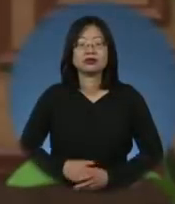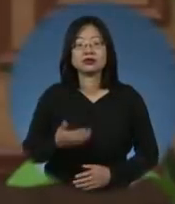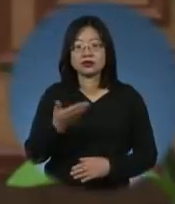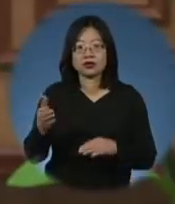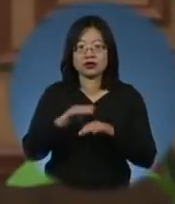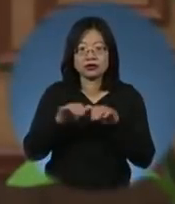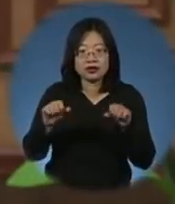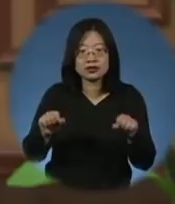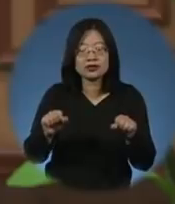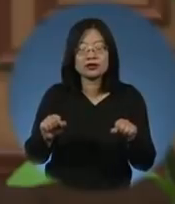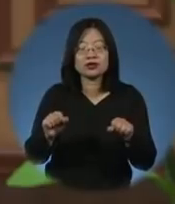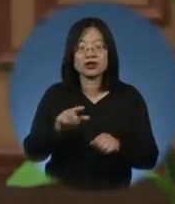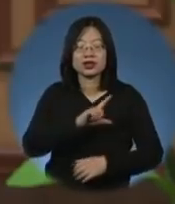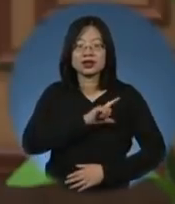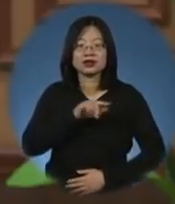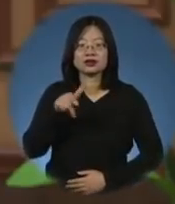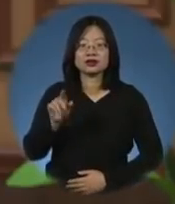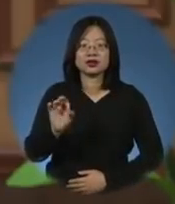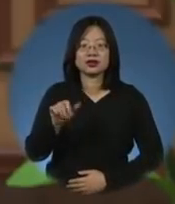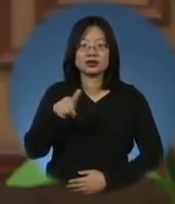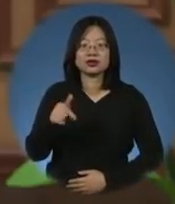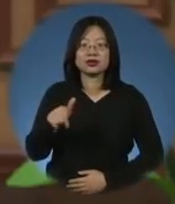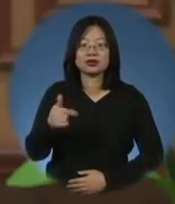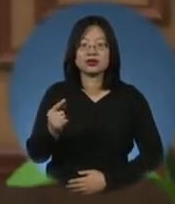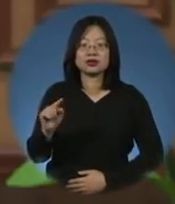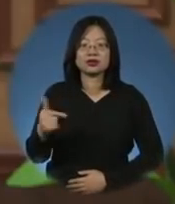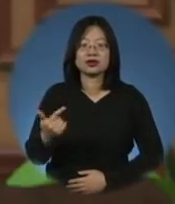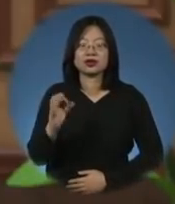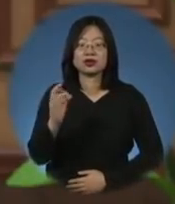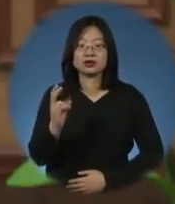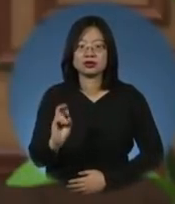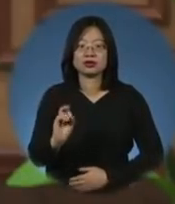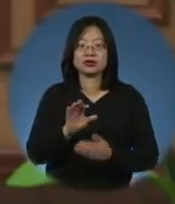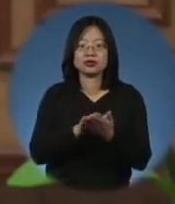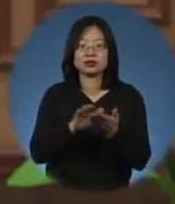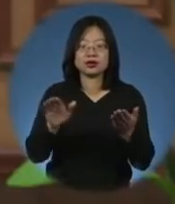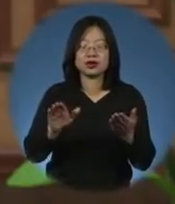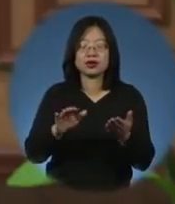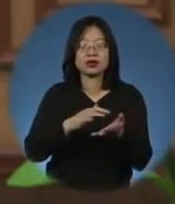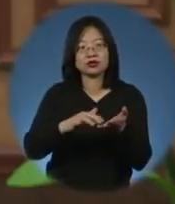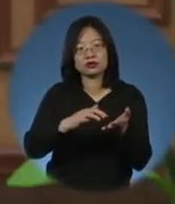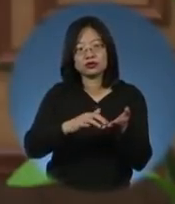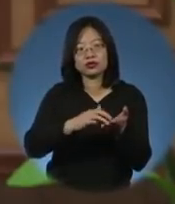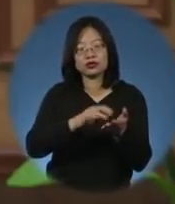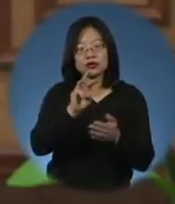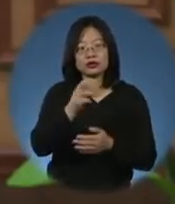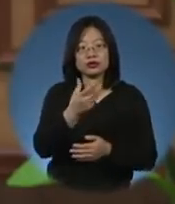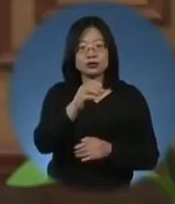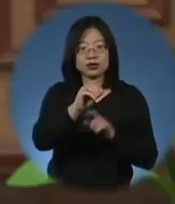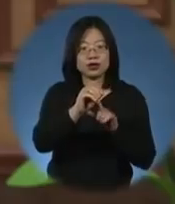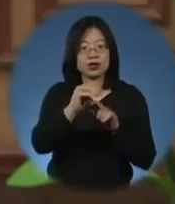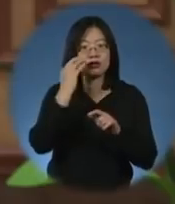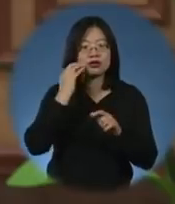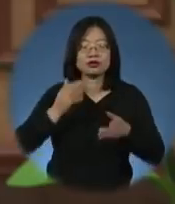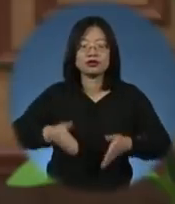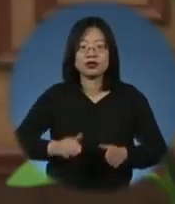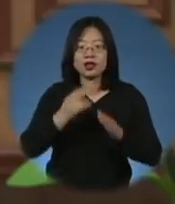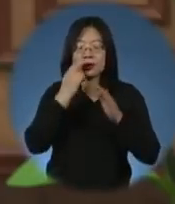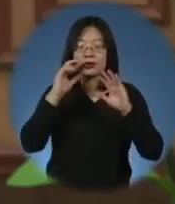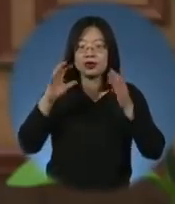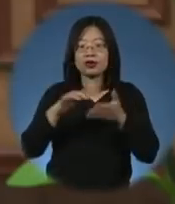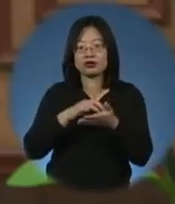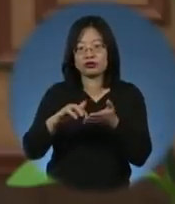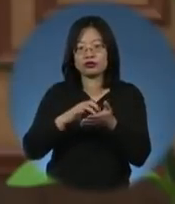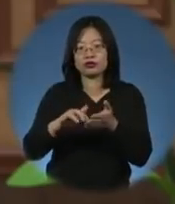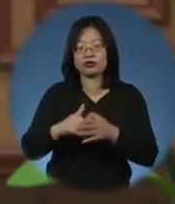여러분 안녕하십니까? 정관용입니다. 많아야 36만 명, 올 한 해 우리나라에서 태어날